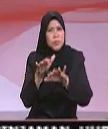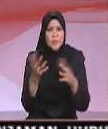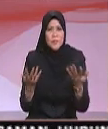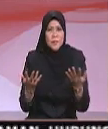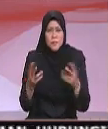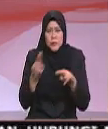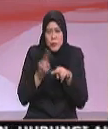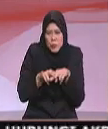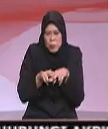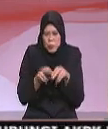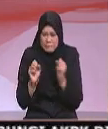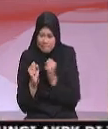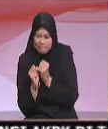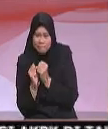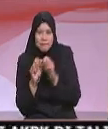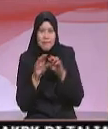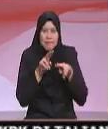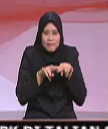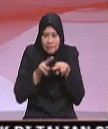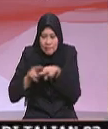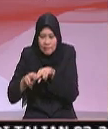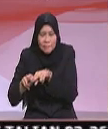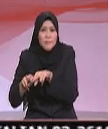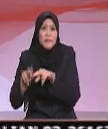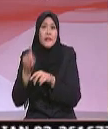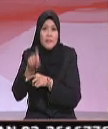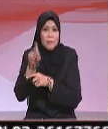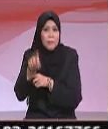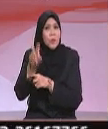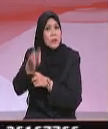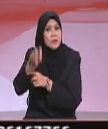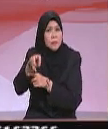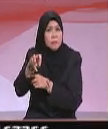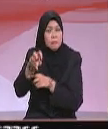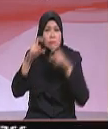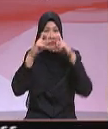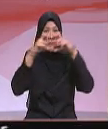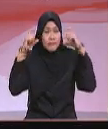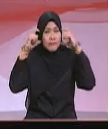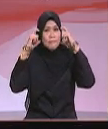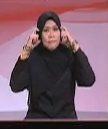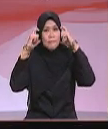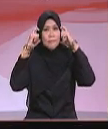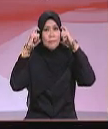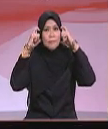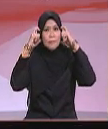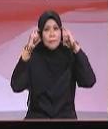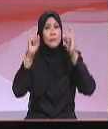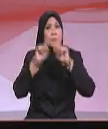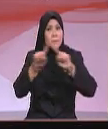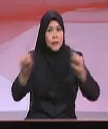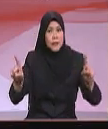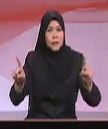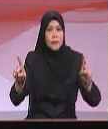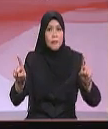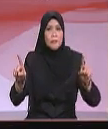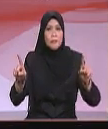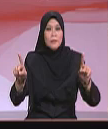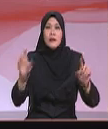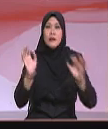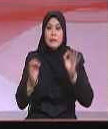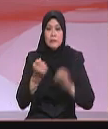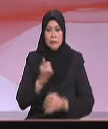duduk selebritas sebagainya maka perlulah dan diwajibkan memakai Belitung muka Tetapi kalau